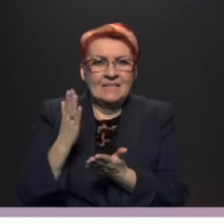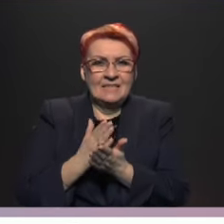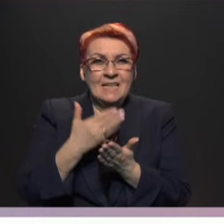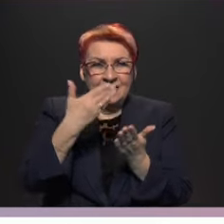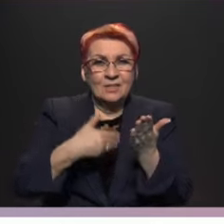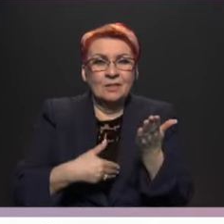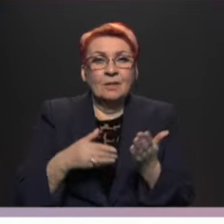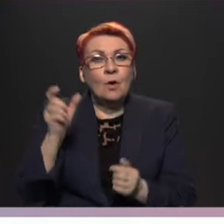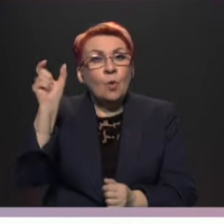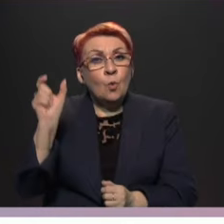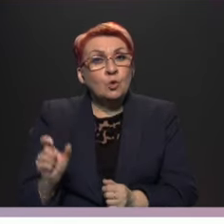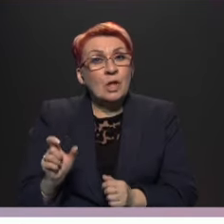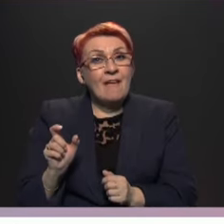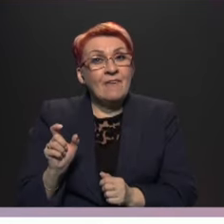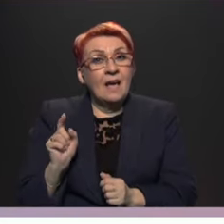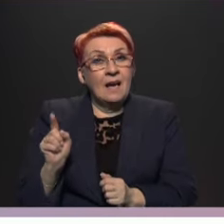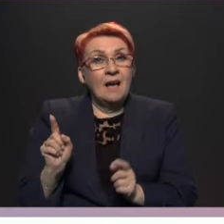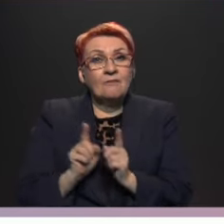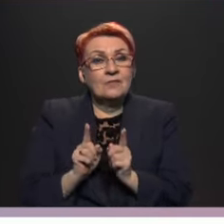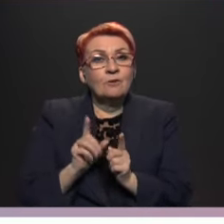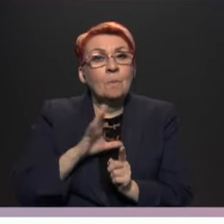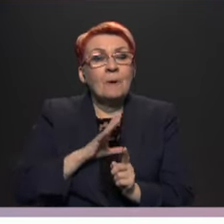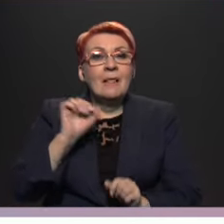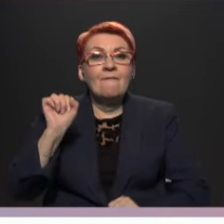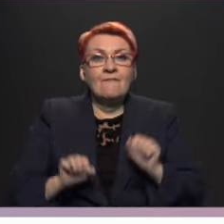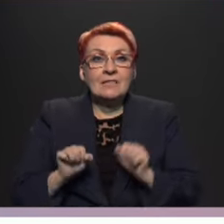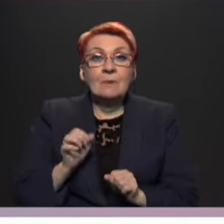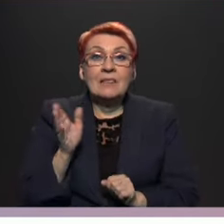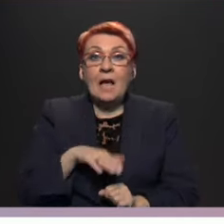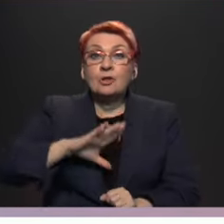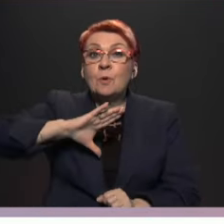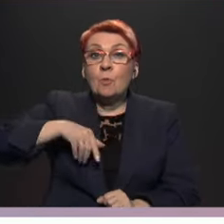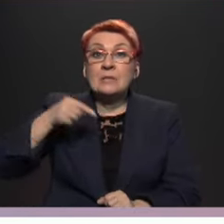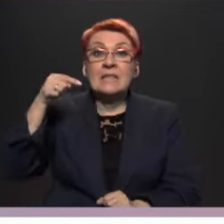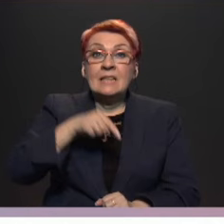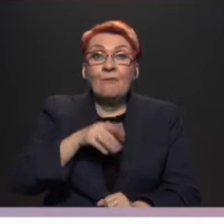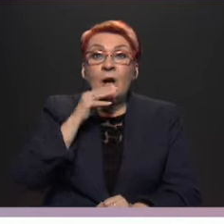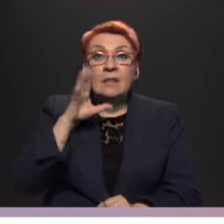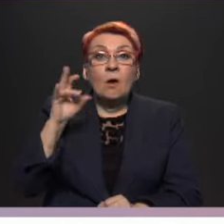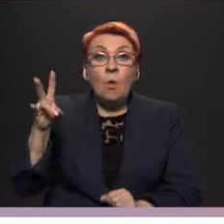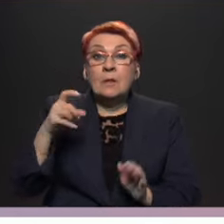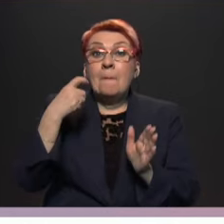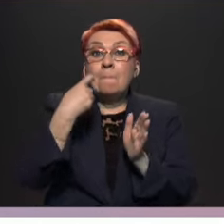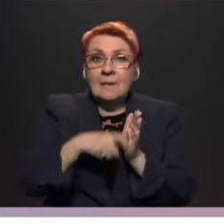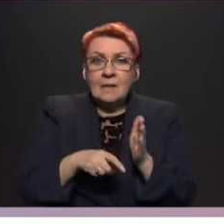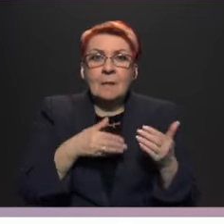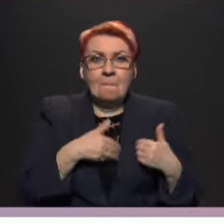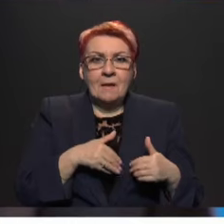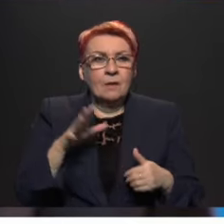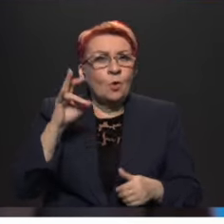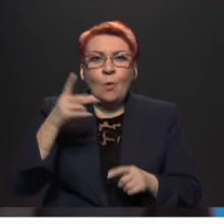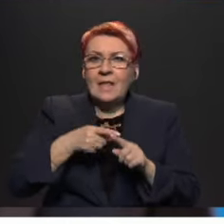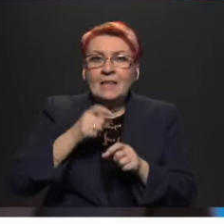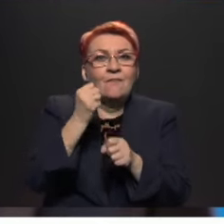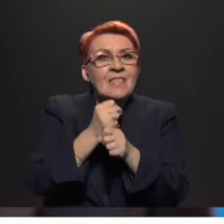есть у человека все равно была возможность даже после того, как он предал, покаяться, но он этого не